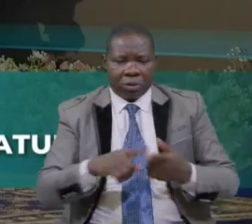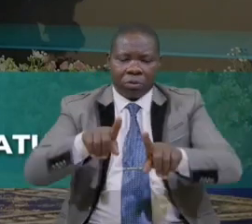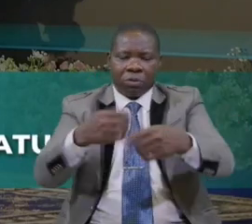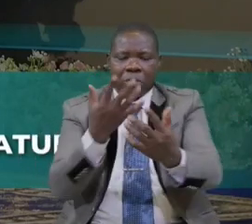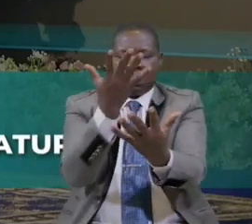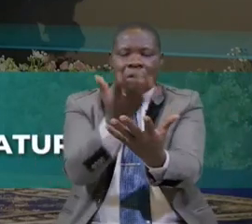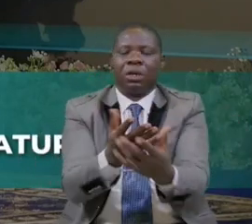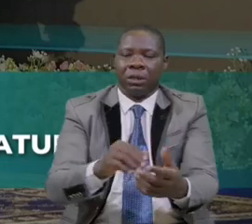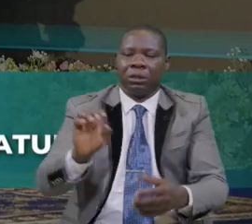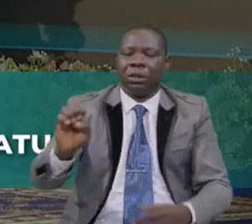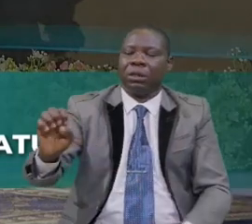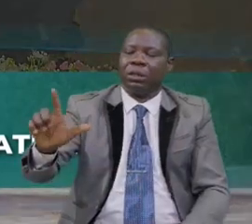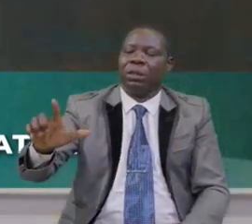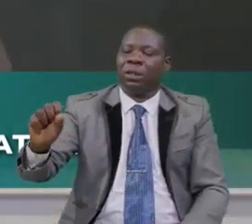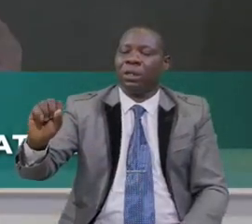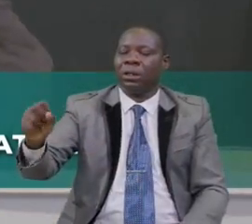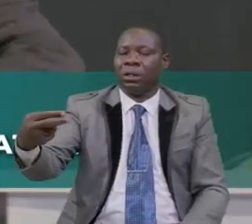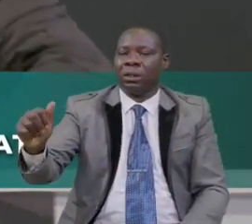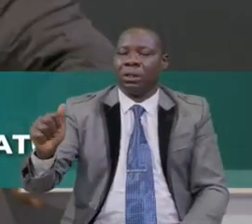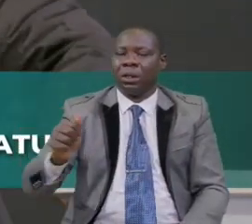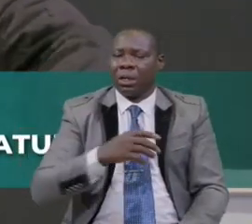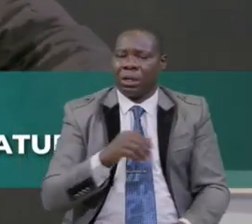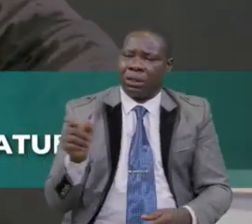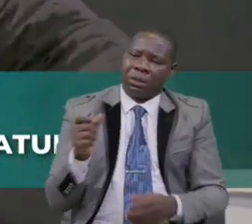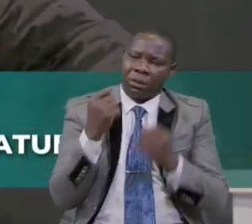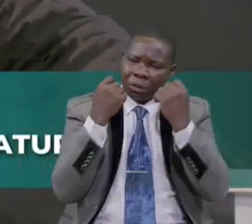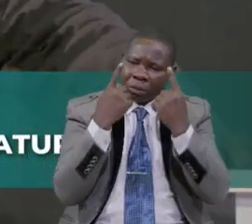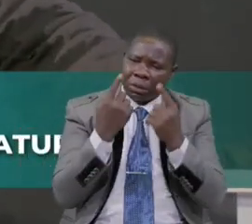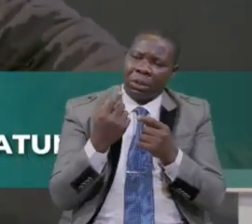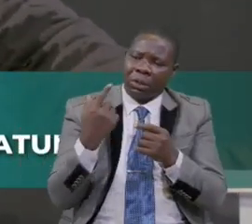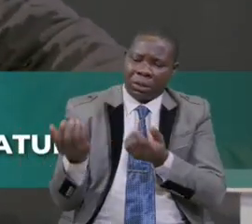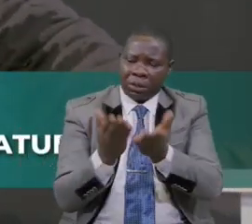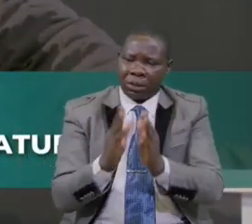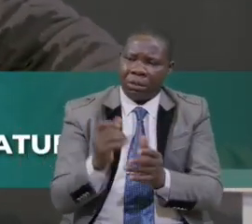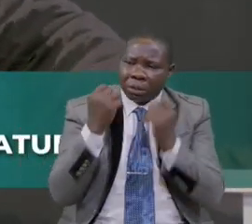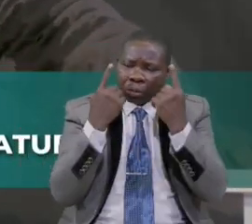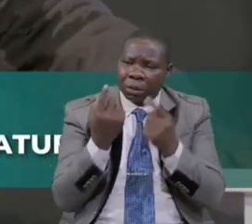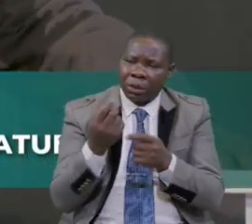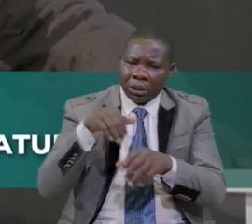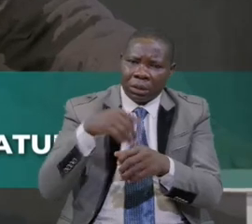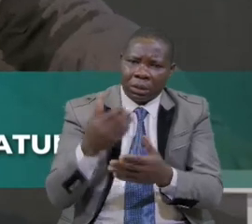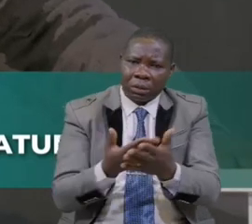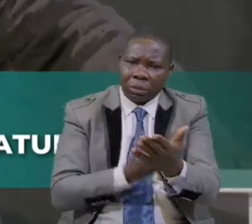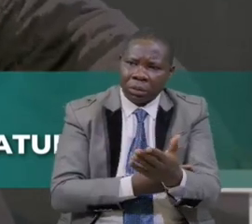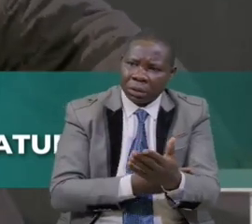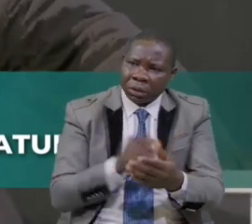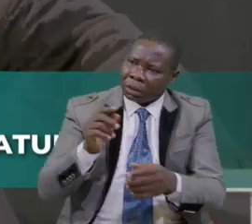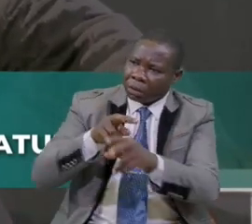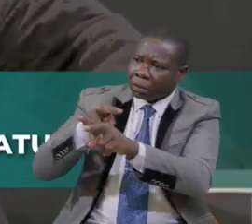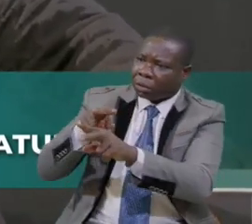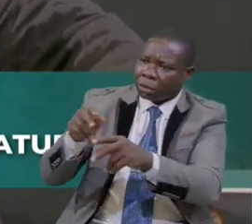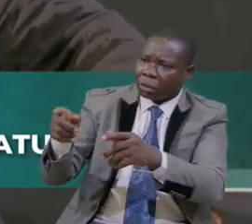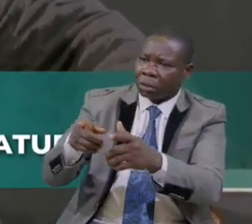Il s'est réveillé le matin et son serviteur a vu ces gens qui